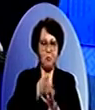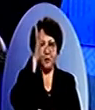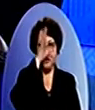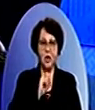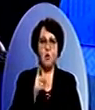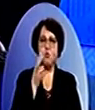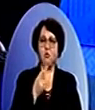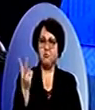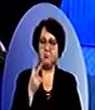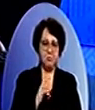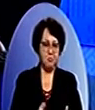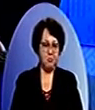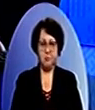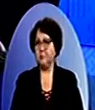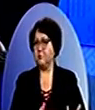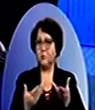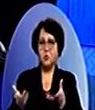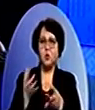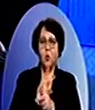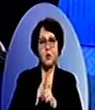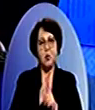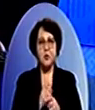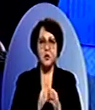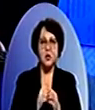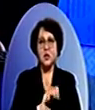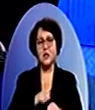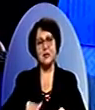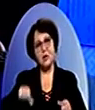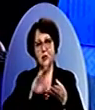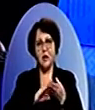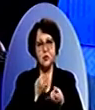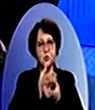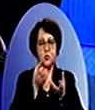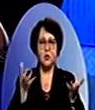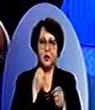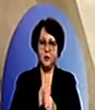өнгөлөө. Ингэснээр хуулийг хэрэгжүүлэх олон нийтэд таниулан сурталчилгаа ажил албан ёсоор эхэлж байна.